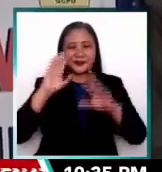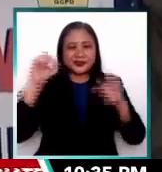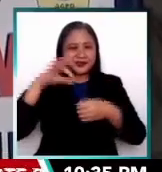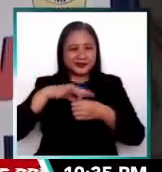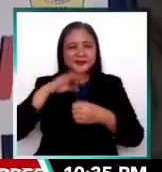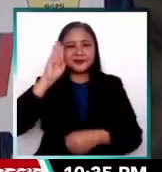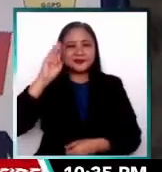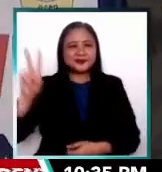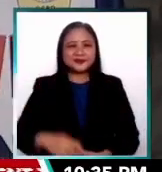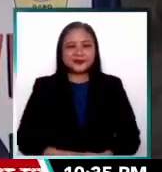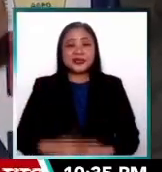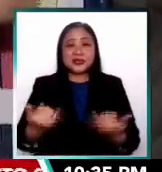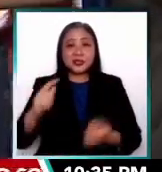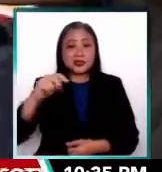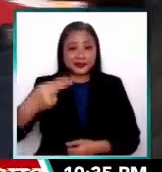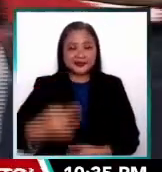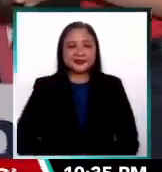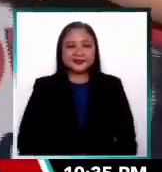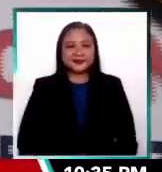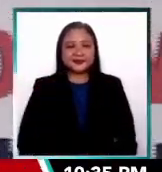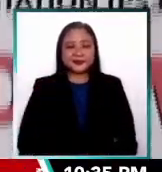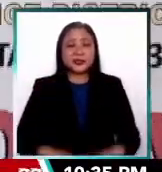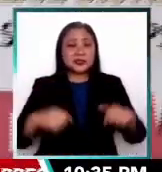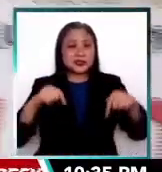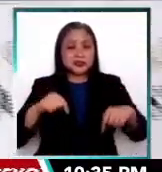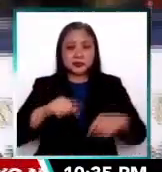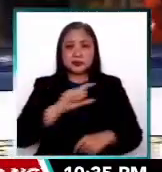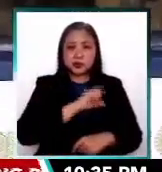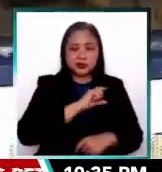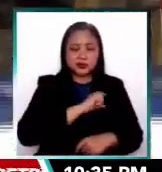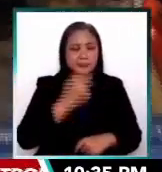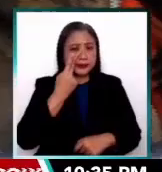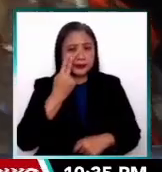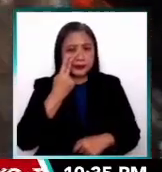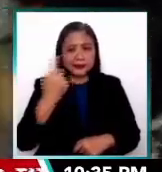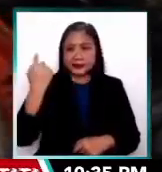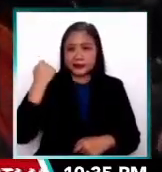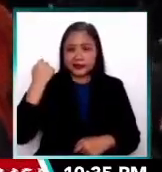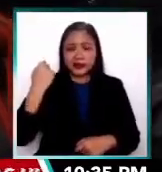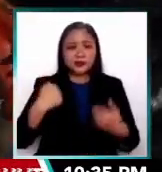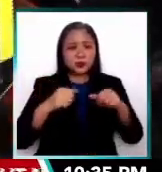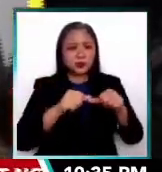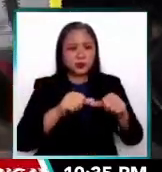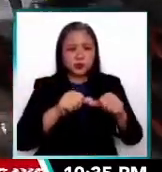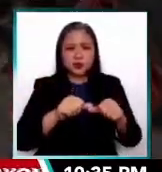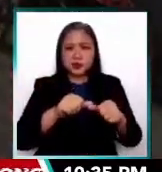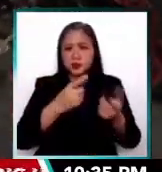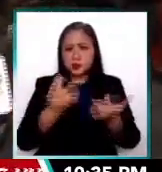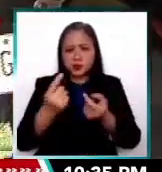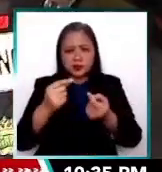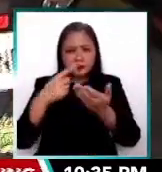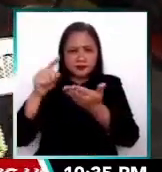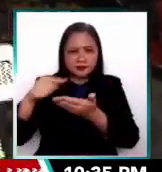Marcos sa Webes na nga yan. Ano? At June, dito yung mga otoridad, kung nakikita nyo sa aking likuran, ay tuloy-tuloy ang kanilang ginagawa na pag-check sa